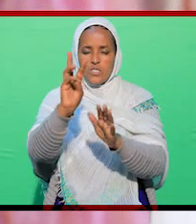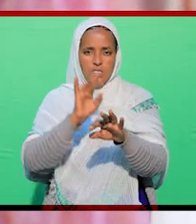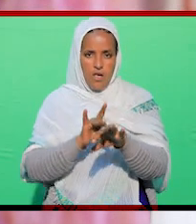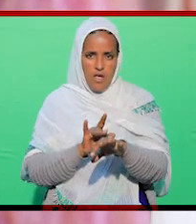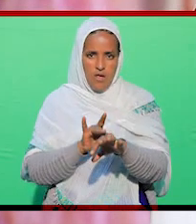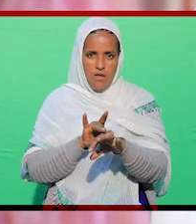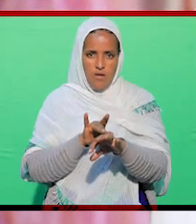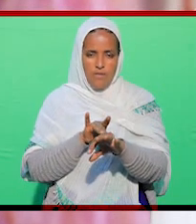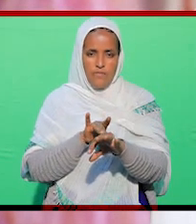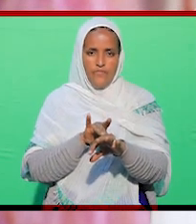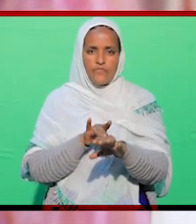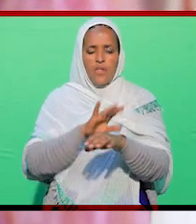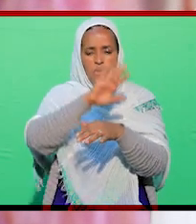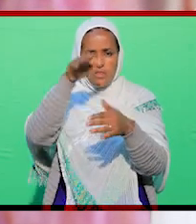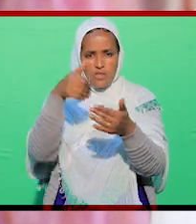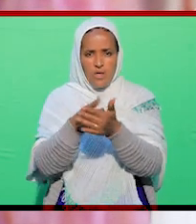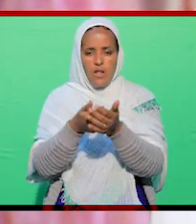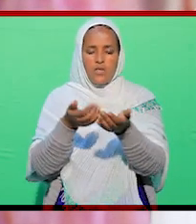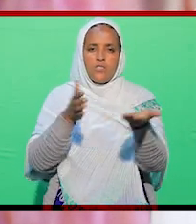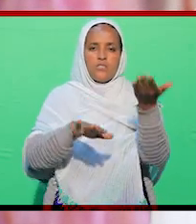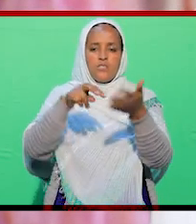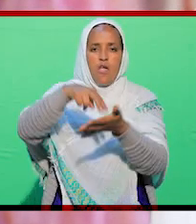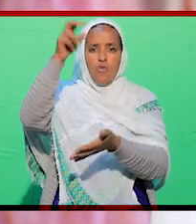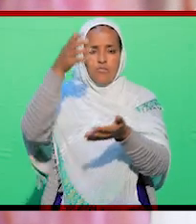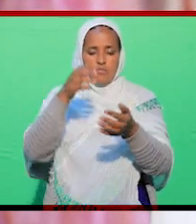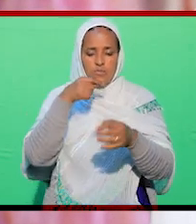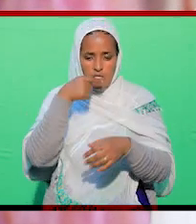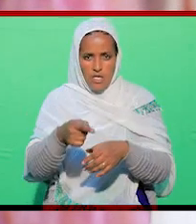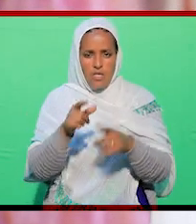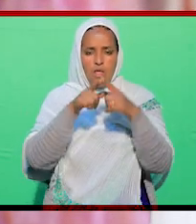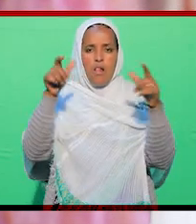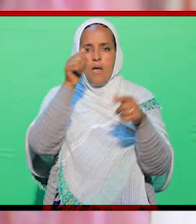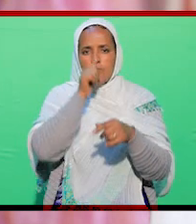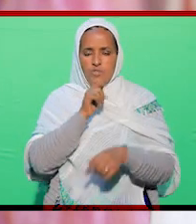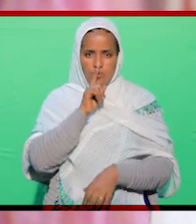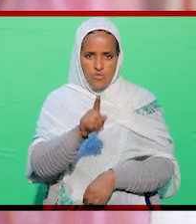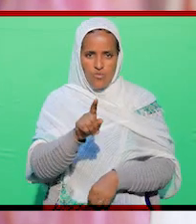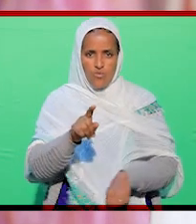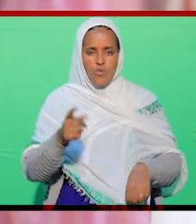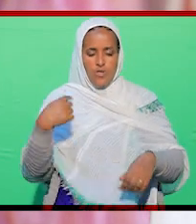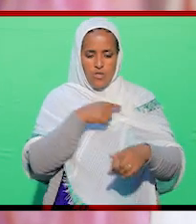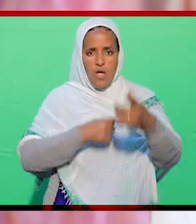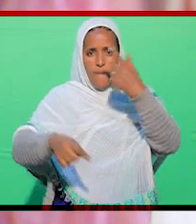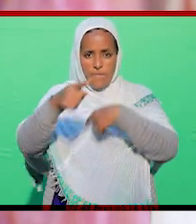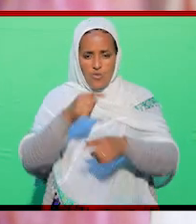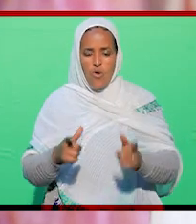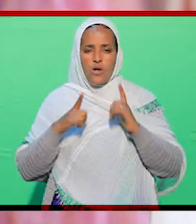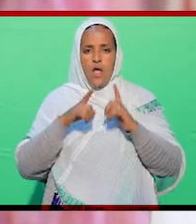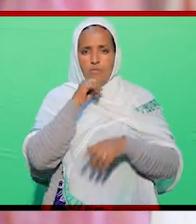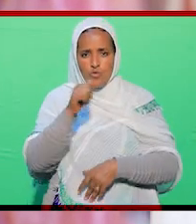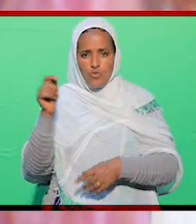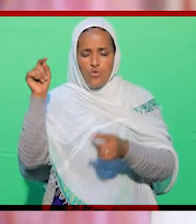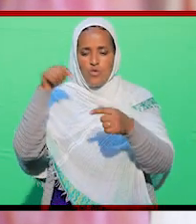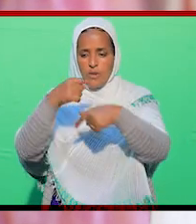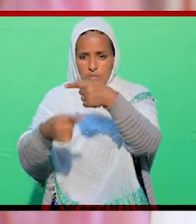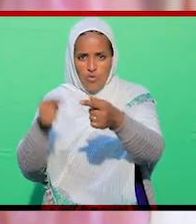ቀዳማዊ ምዕራፍ 10 ቁጥር 6 ላይ። በጠቅላላይ ስለ ትንሣኤ ሙታን የተነገረ ታላቅ ምስጢር ነው።